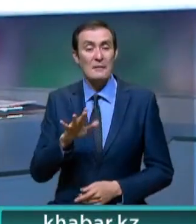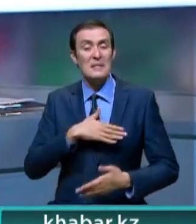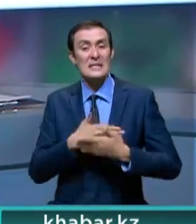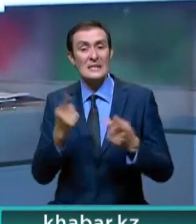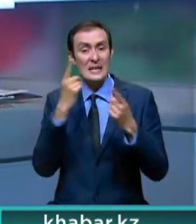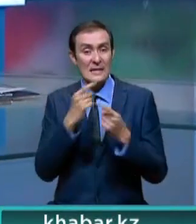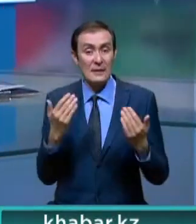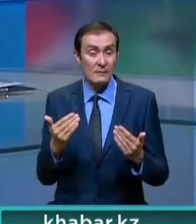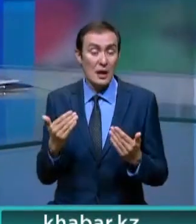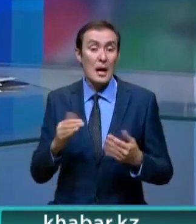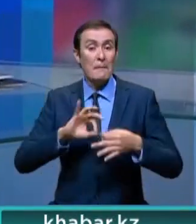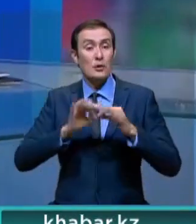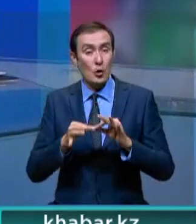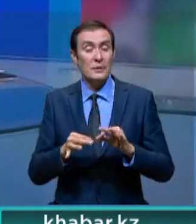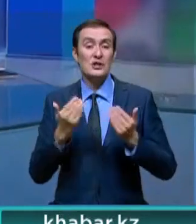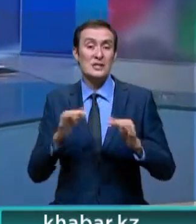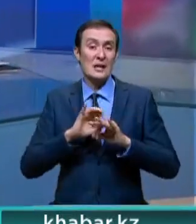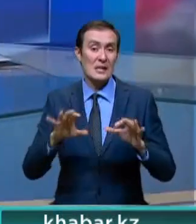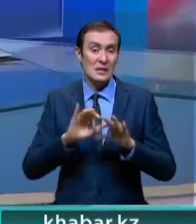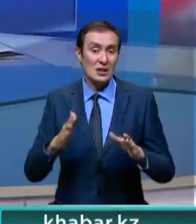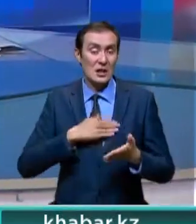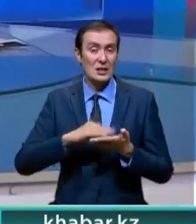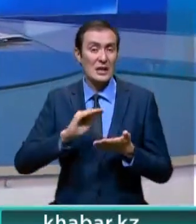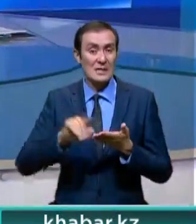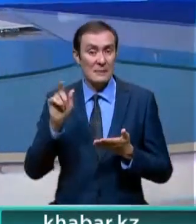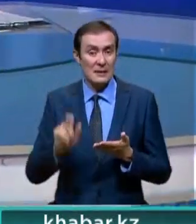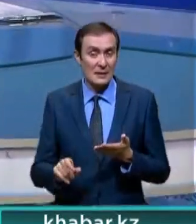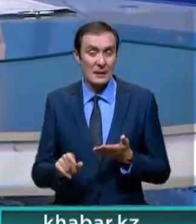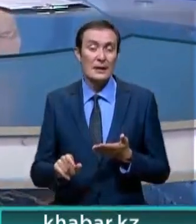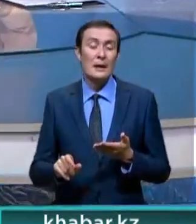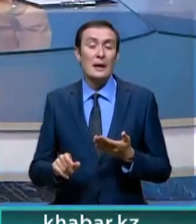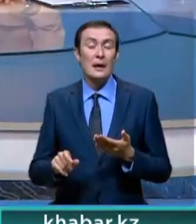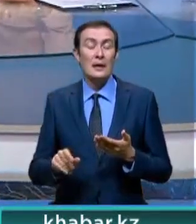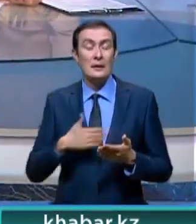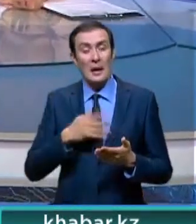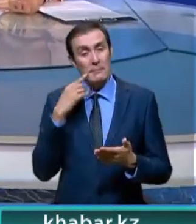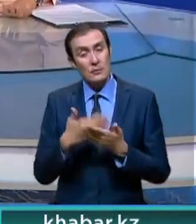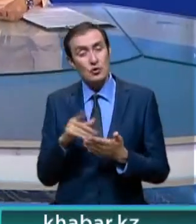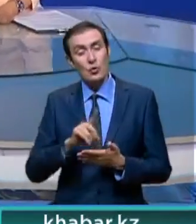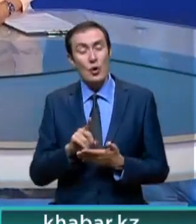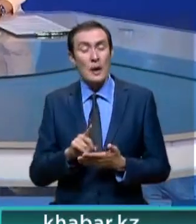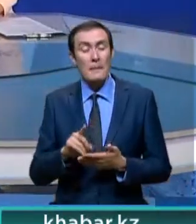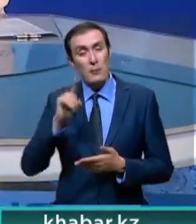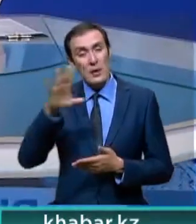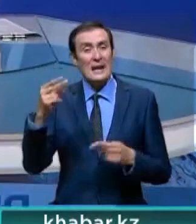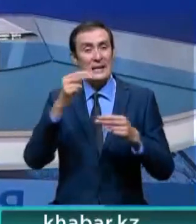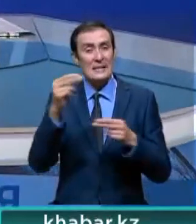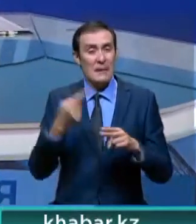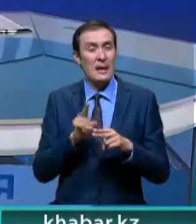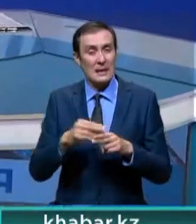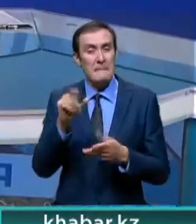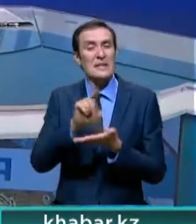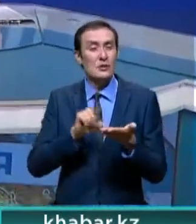Токаевым инициативы. Об этом подробнее расскажет Дмитрий Двойнев. Дим, ставлю на то, что самая популярная тема – это